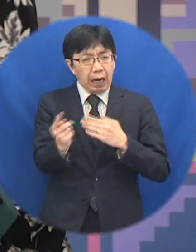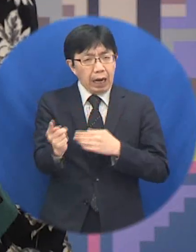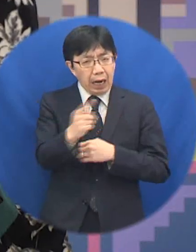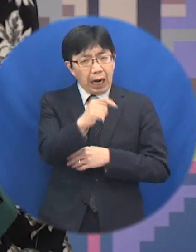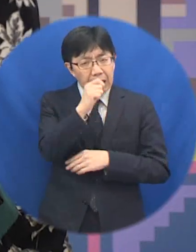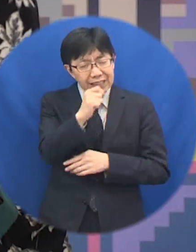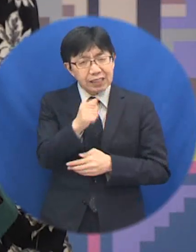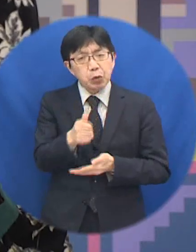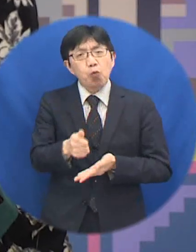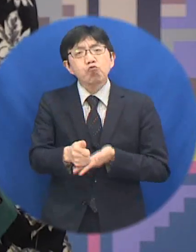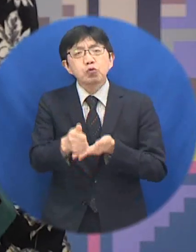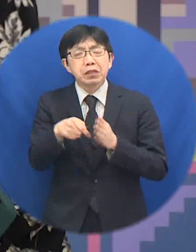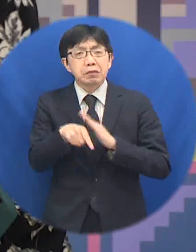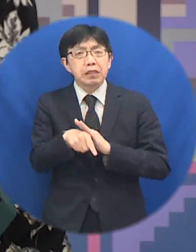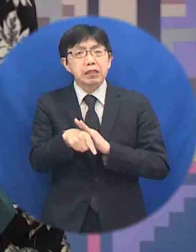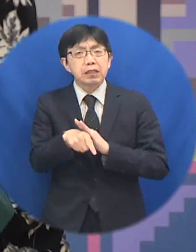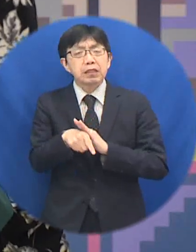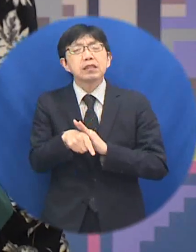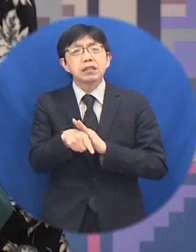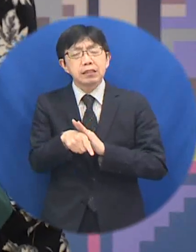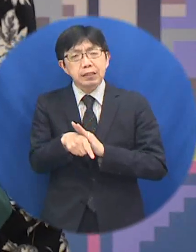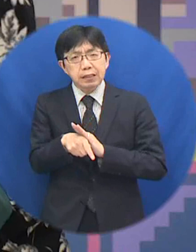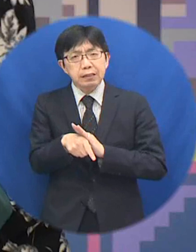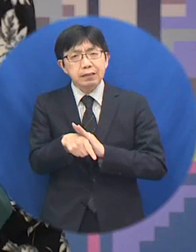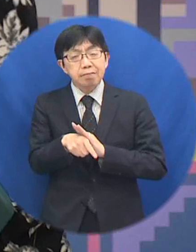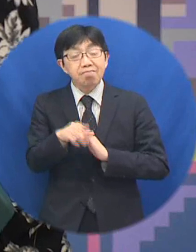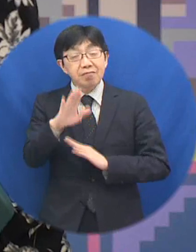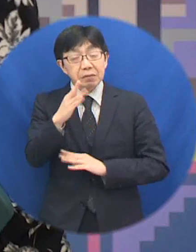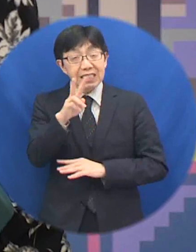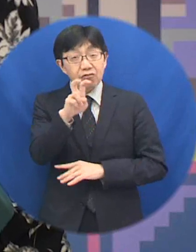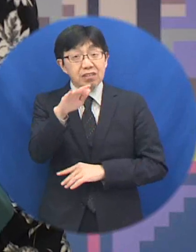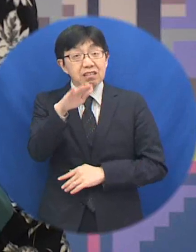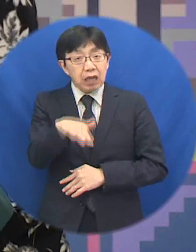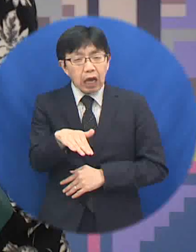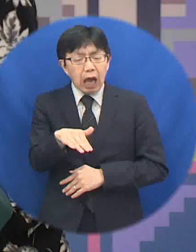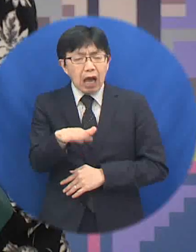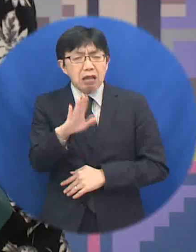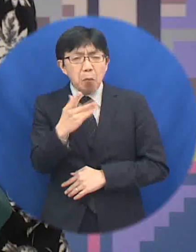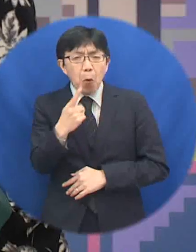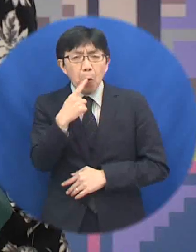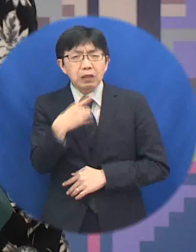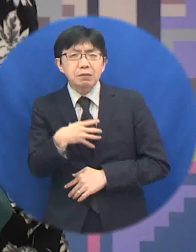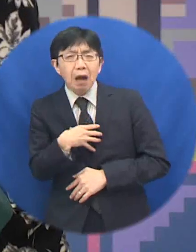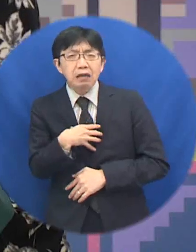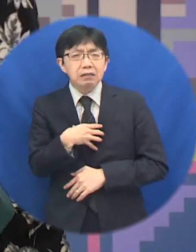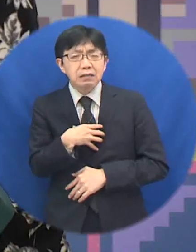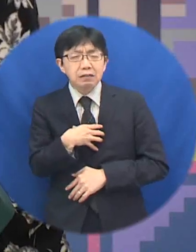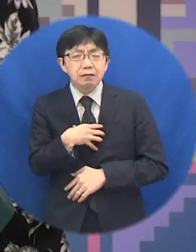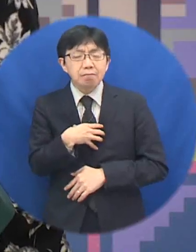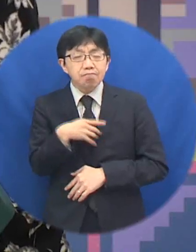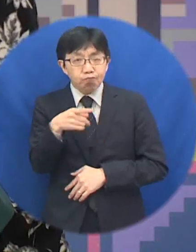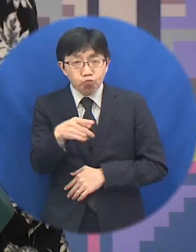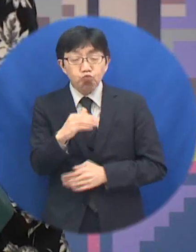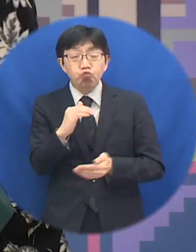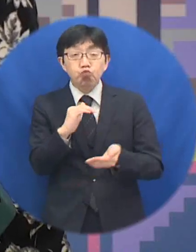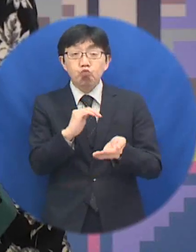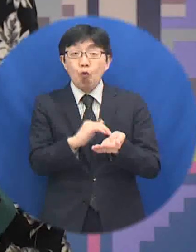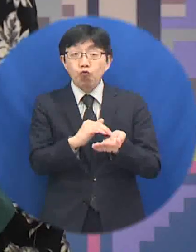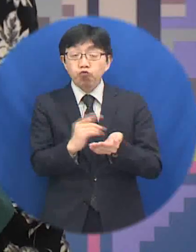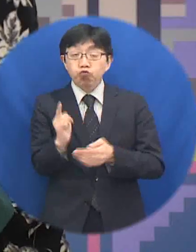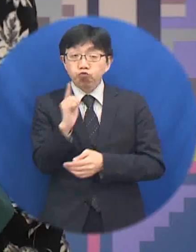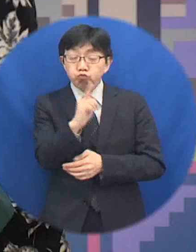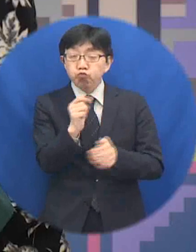しております。もちろん20点以下の方も気になる方はですね、受診できますので